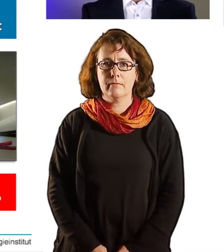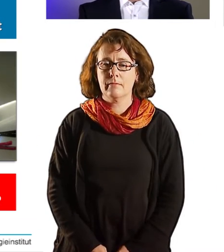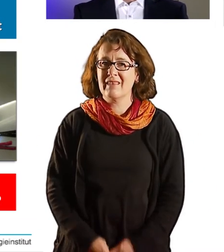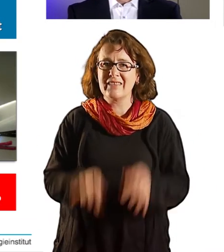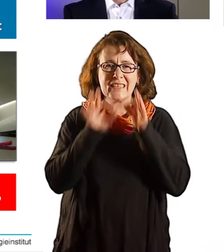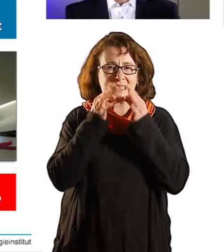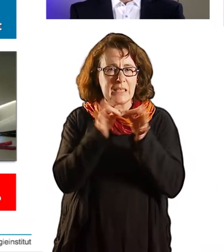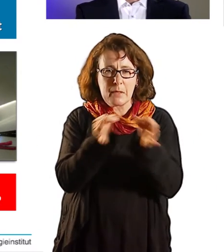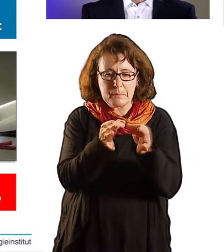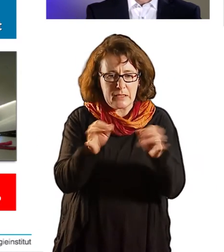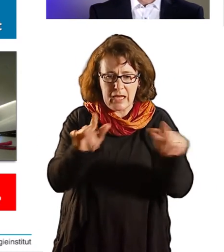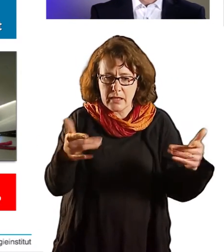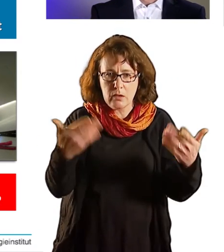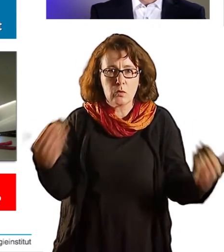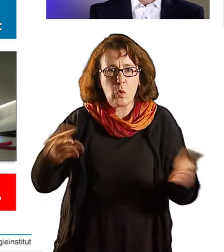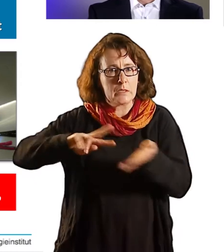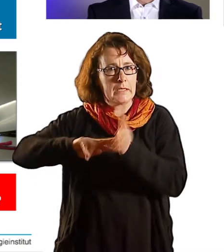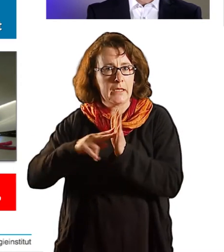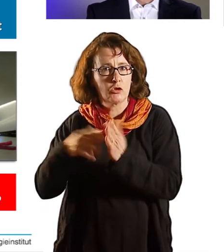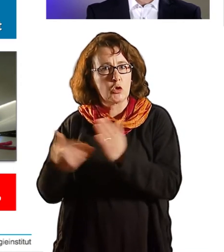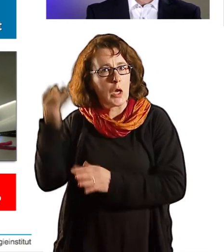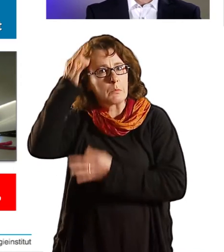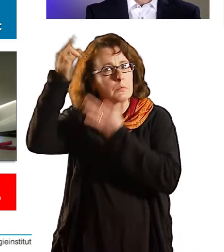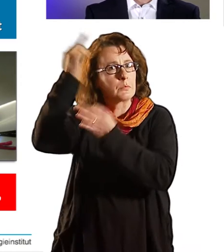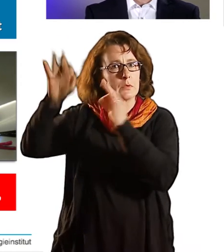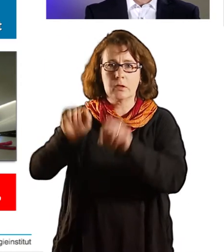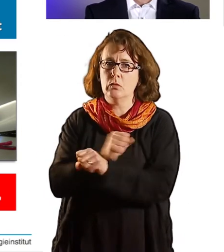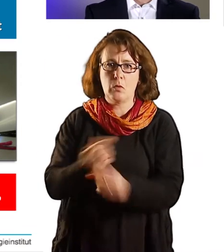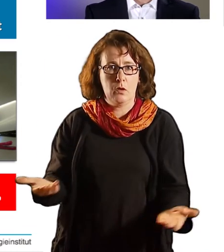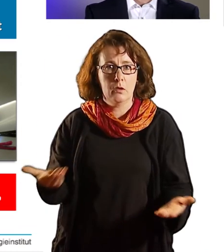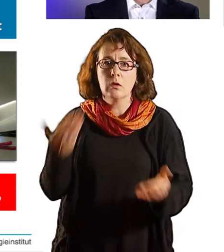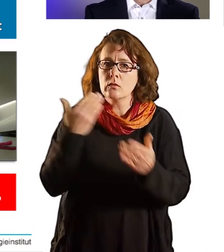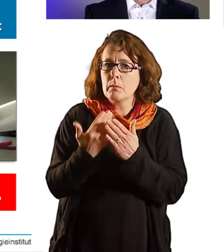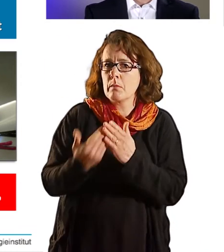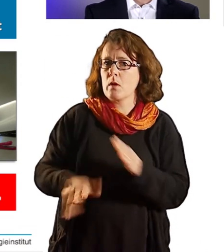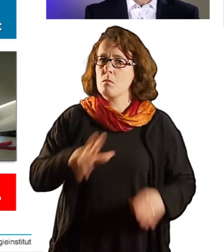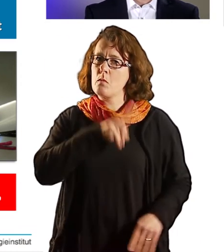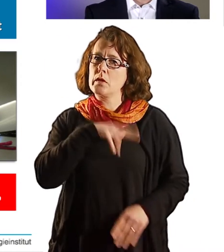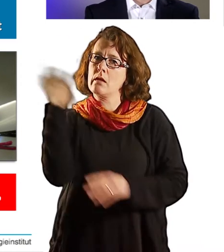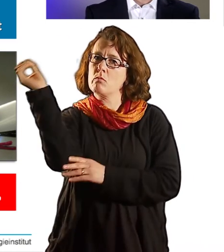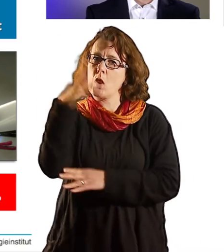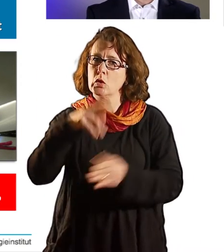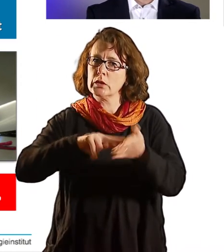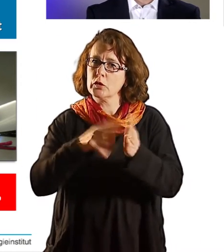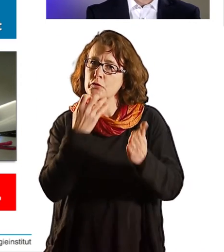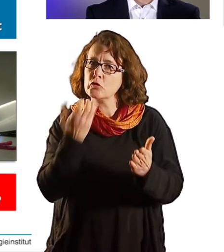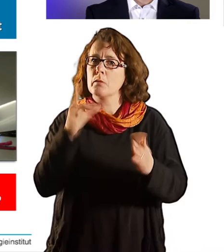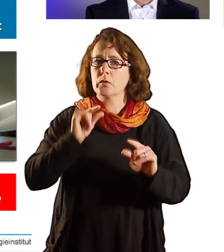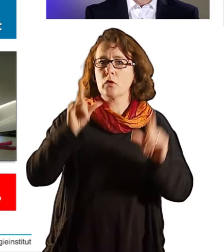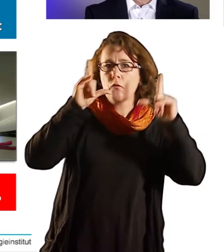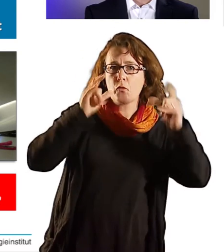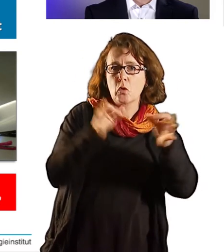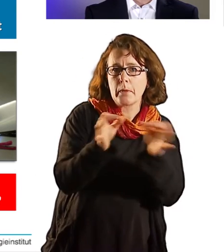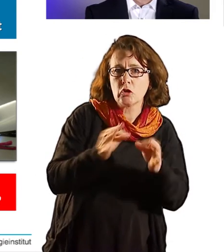Ohne präzise Messungen sind technische Innovationen nicht möglich. So sind zum Beispiel für die Entwicklung moderner Beleuchtungstechnik entsprechende photometrische